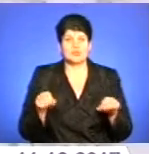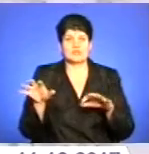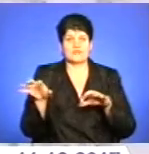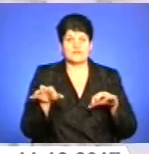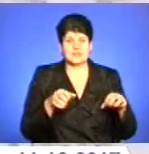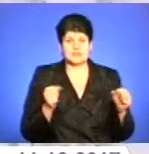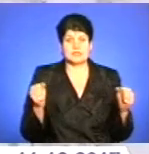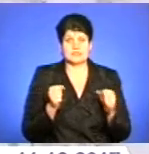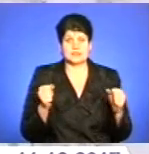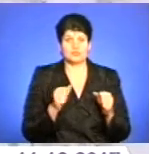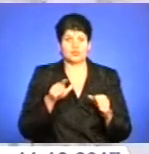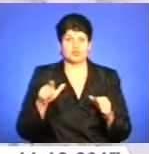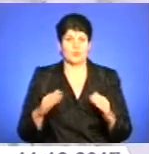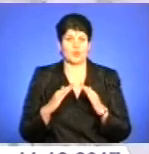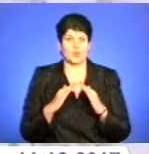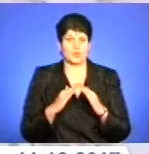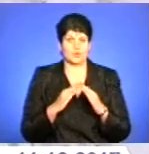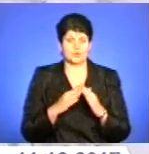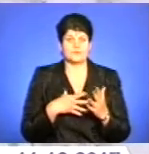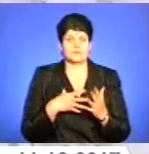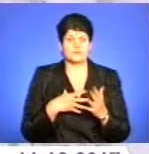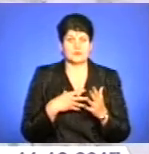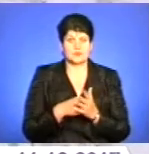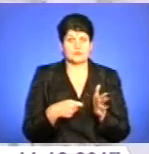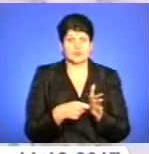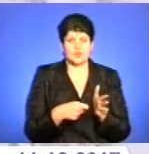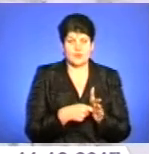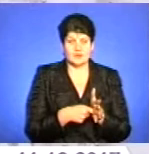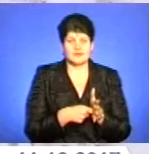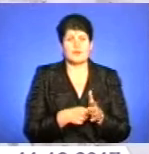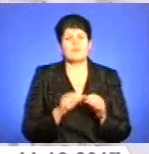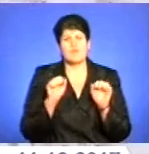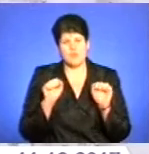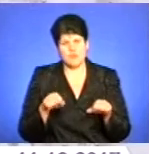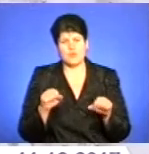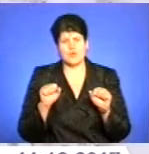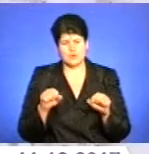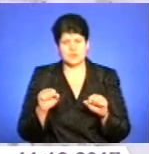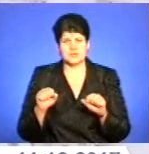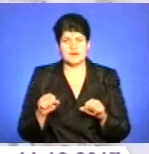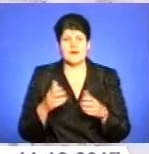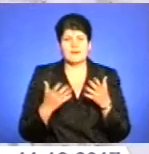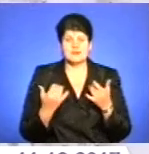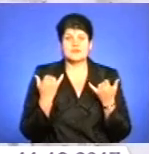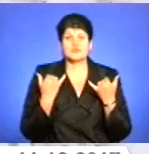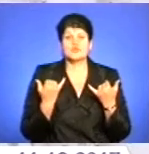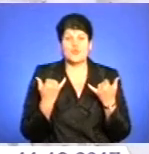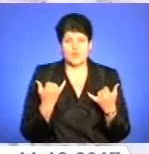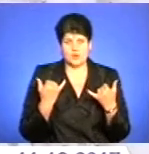зиму людям додому, до своїх птахів і годувати. Звичайно, що можна отримувати, але на сьогодні, коли